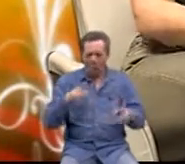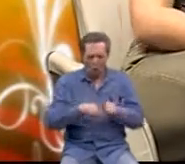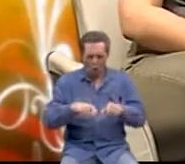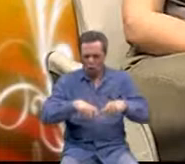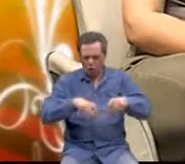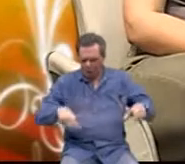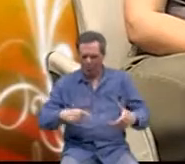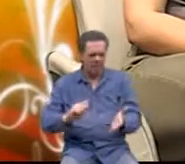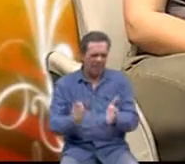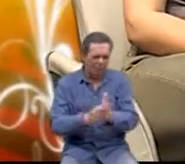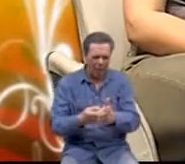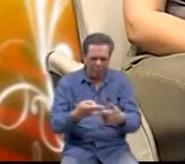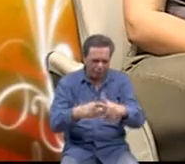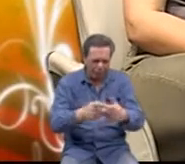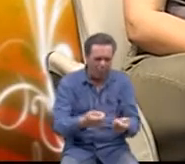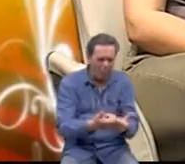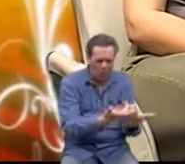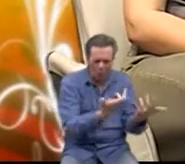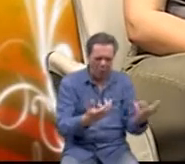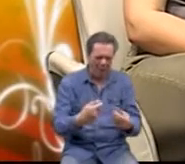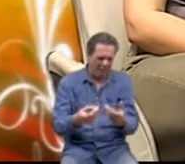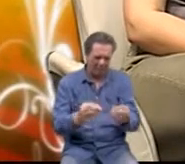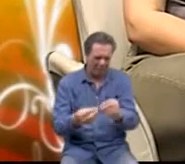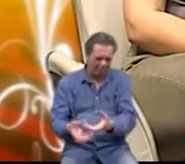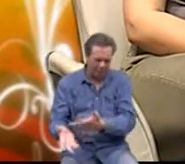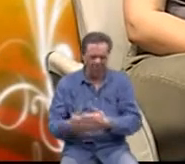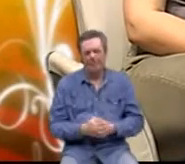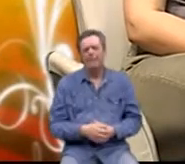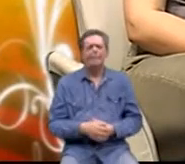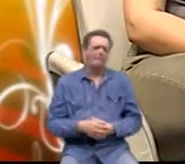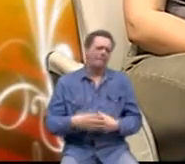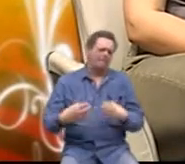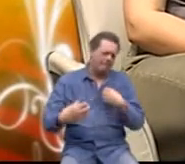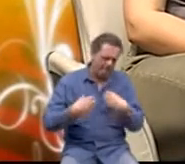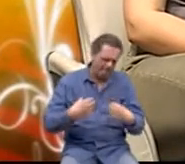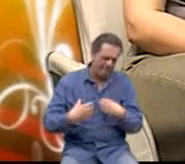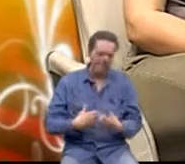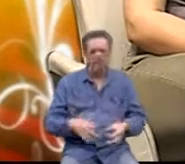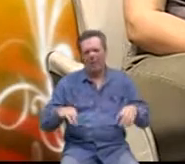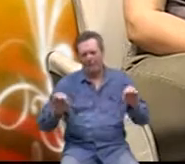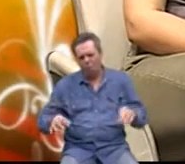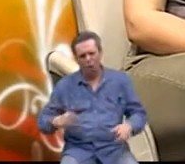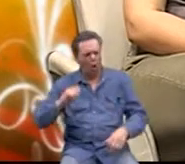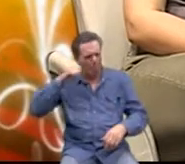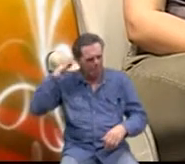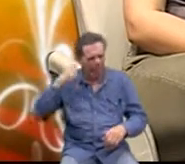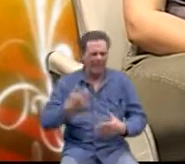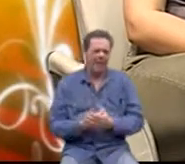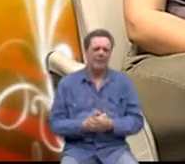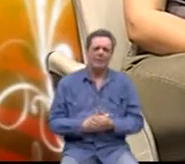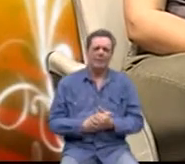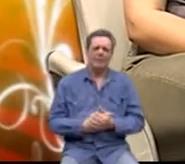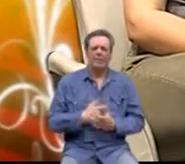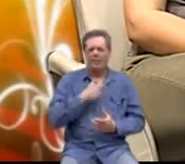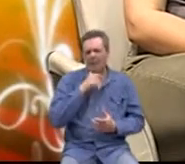prodaju rukotvorine, imamo nastupe zborova, folklornih skupina, dramskih plesnih skupina, vrtića, Petar Pan, osnovne škole Pavleka Miškine